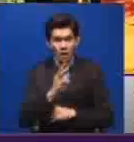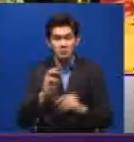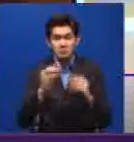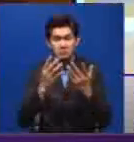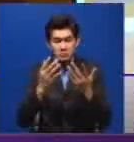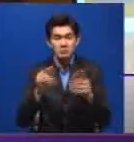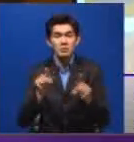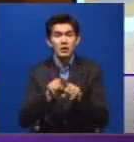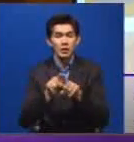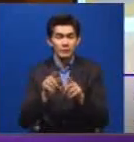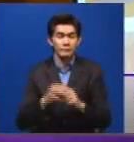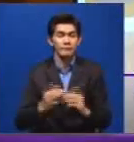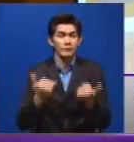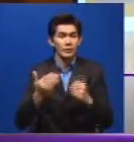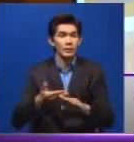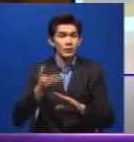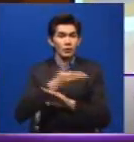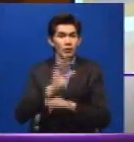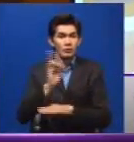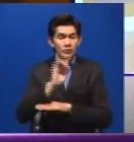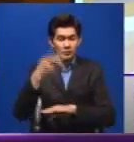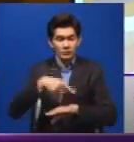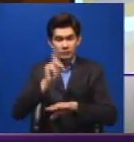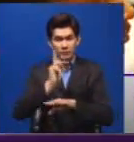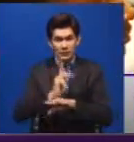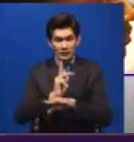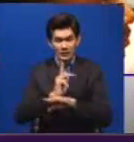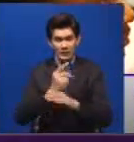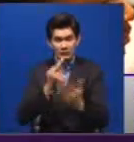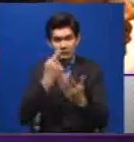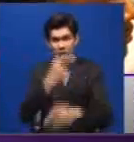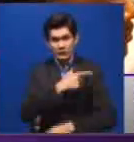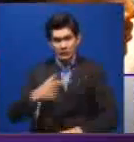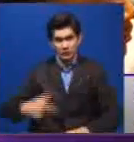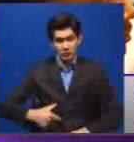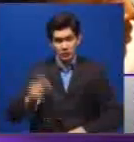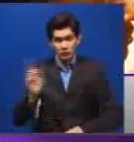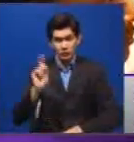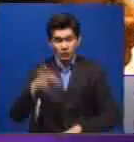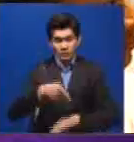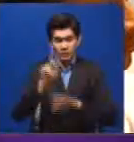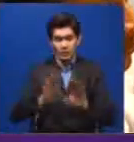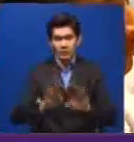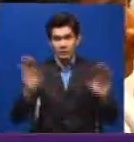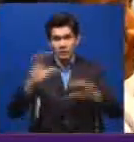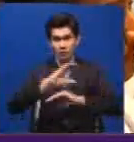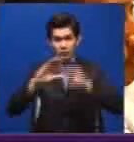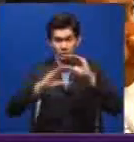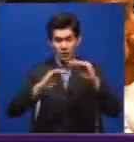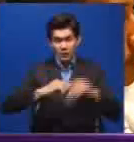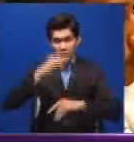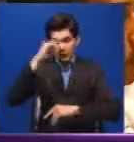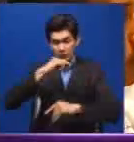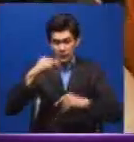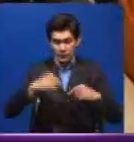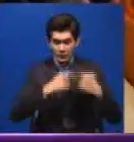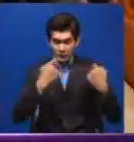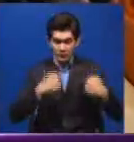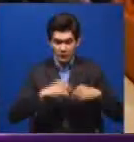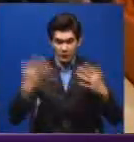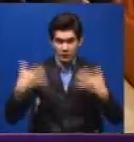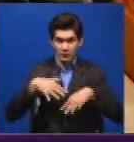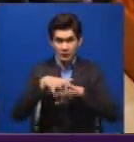นกันก่อนหน้านั้นค่ะประธานองคมนตรีและรัฐบุรุษได้เป็นประธานเปิดโครงการสานใจไทยสู่ใจใต้ครั้